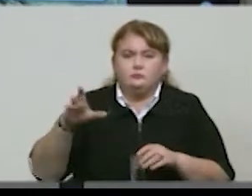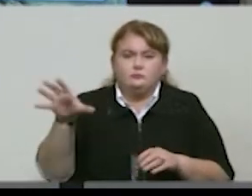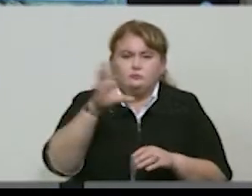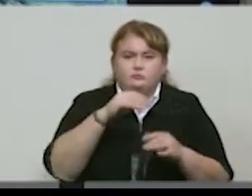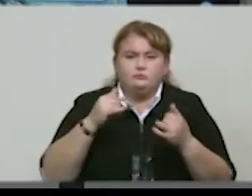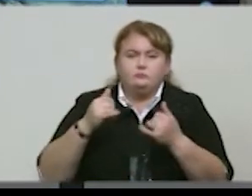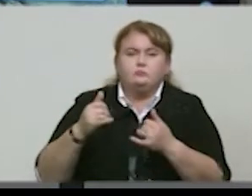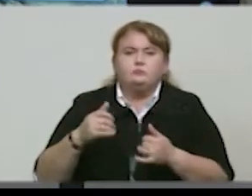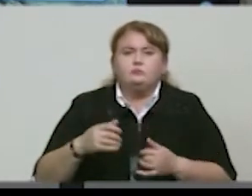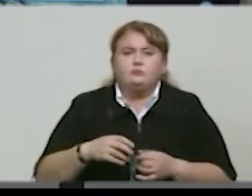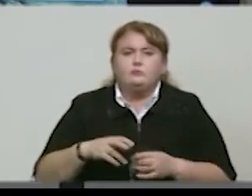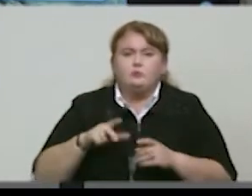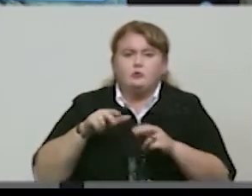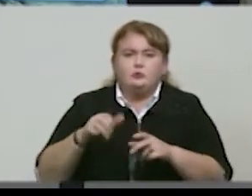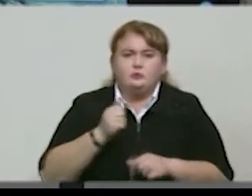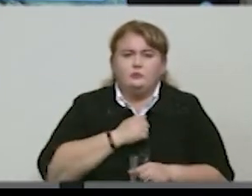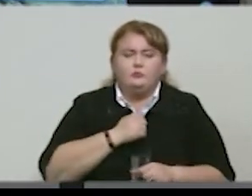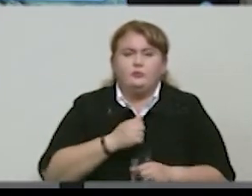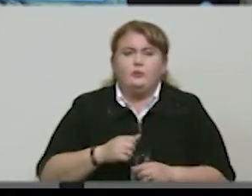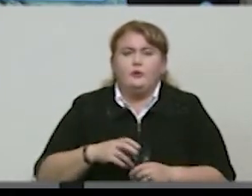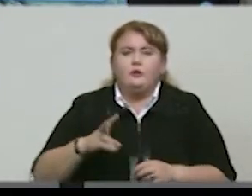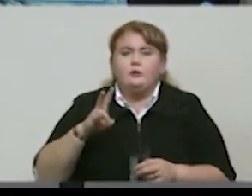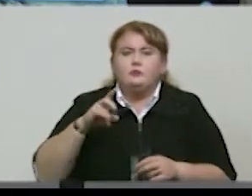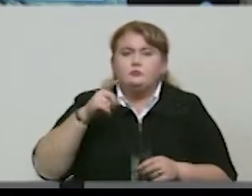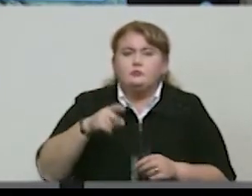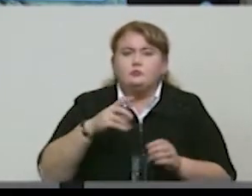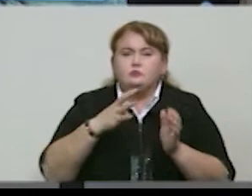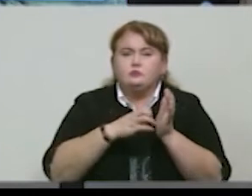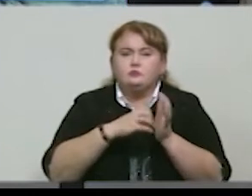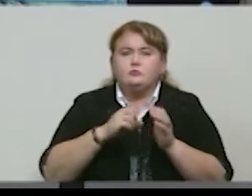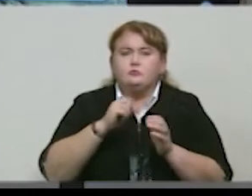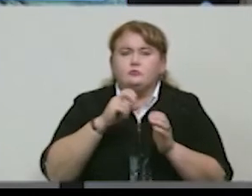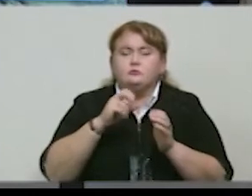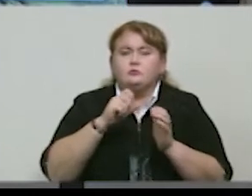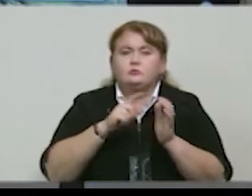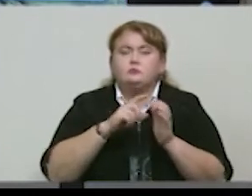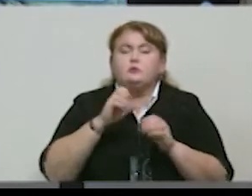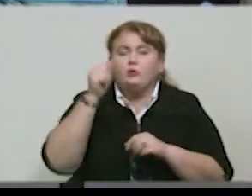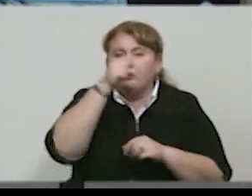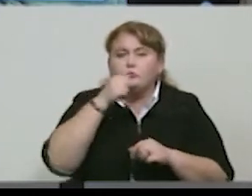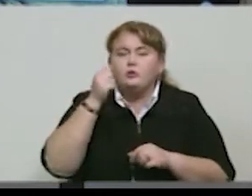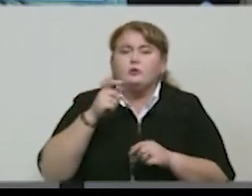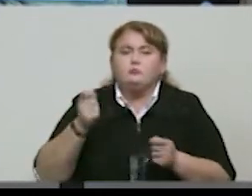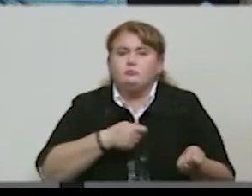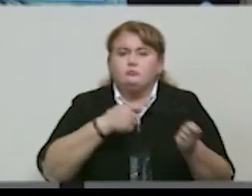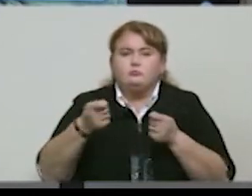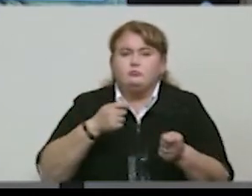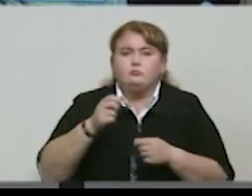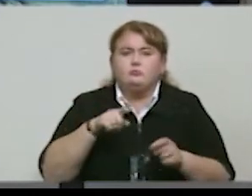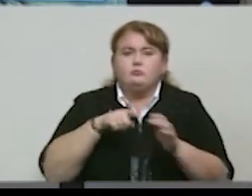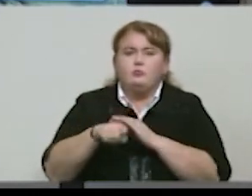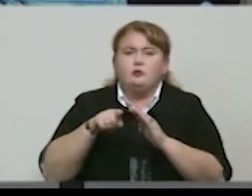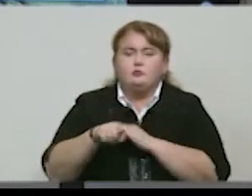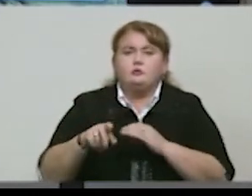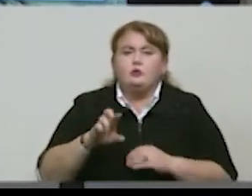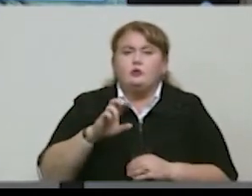солидарность. С 1915 года на территорию Туркестана стали привозиться и беженцы. В Первую